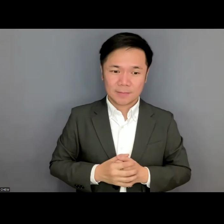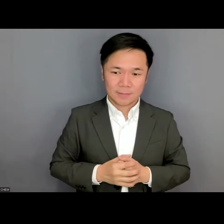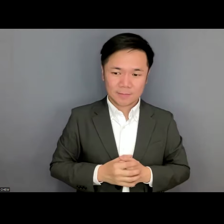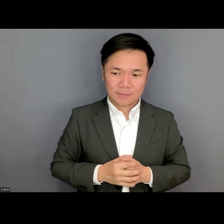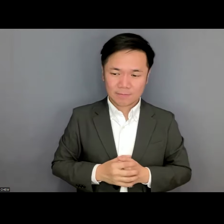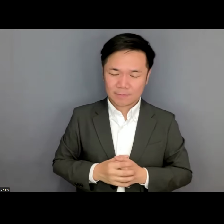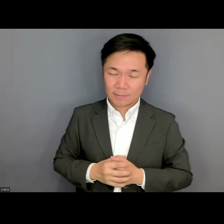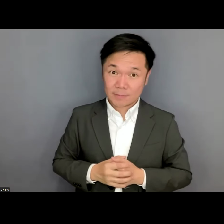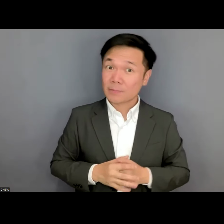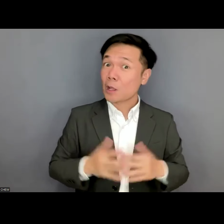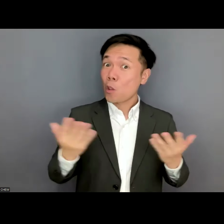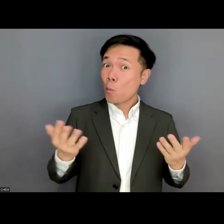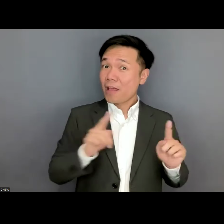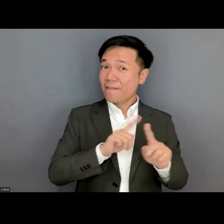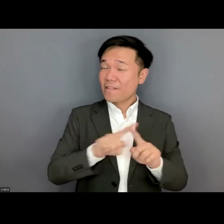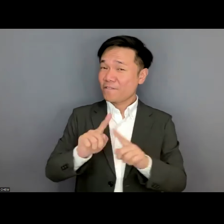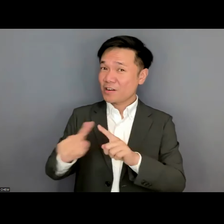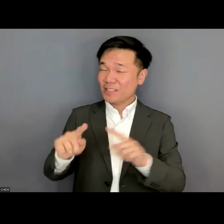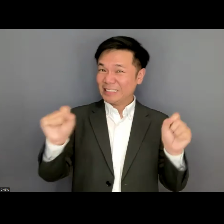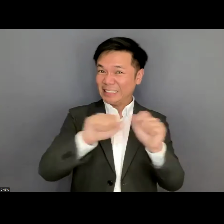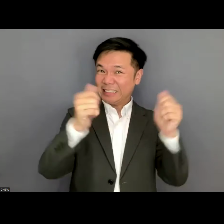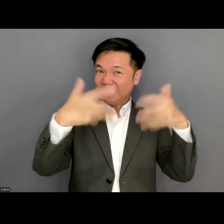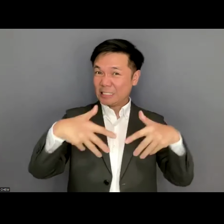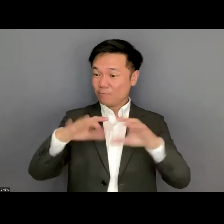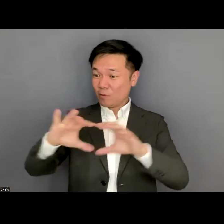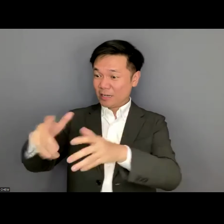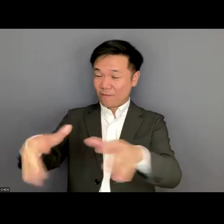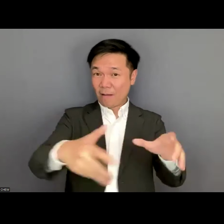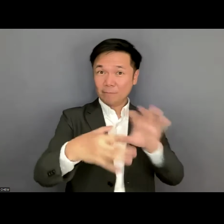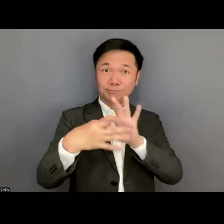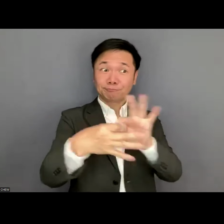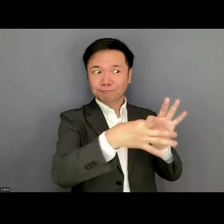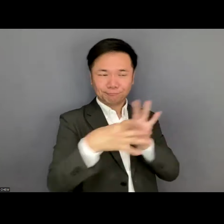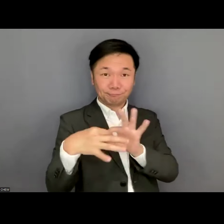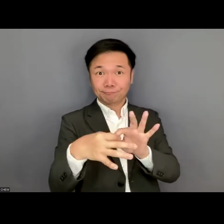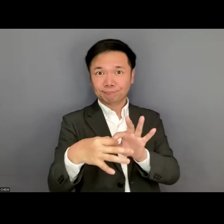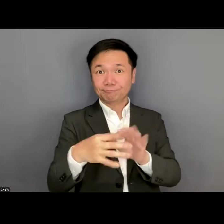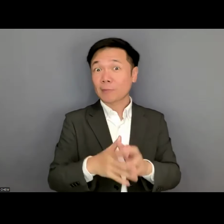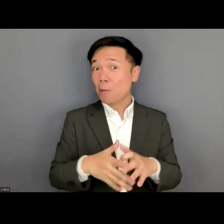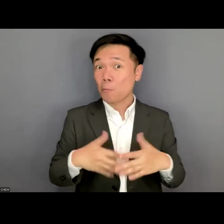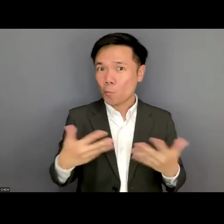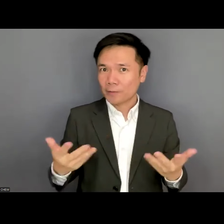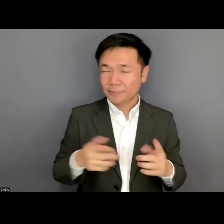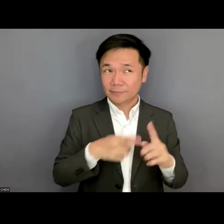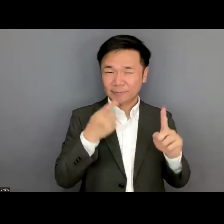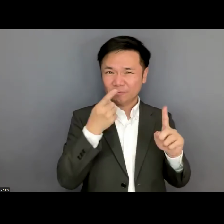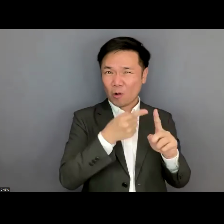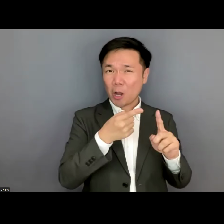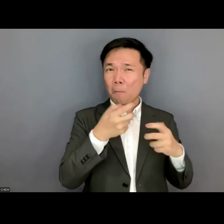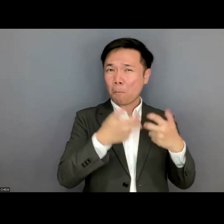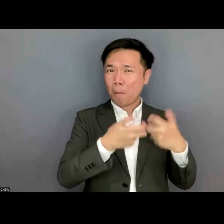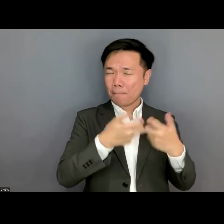use multilateral system in Et order to respond to global de cette rencontre a problems.